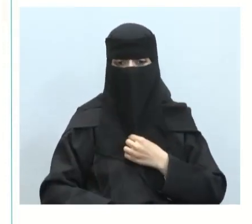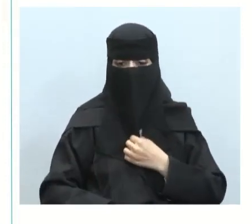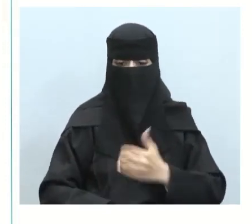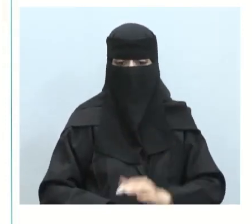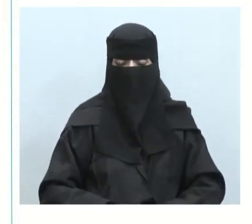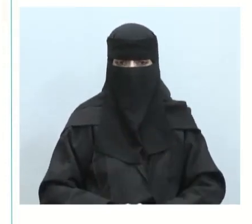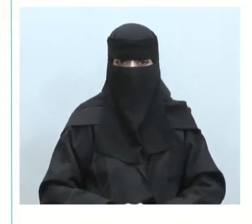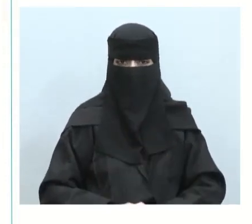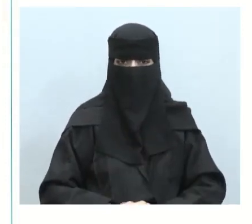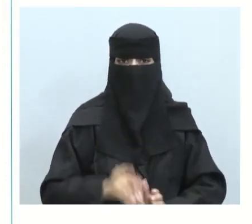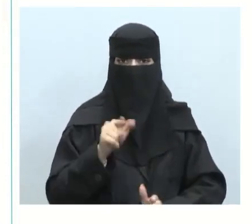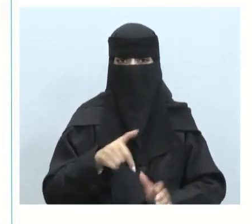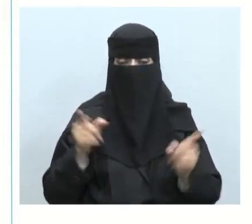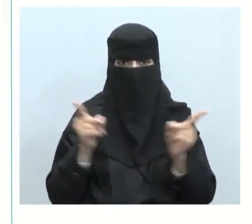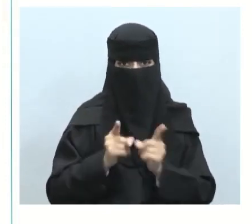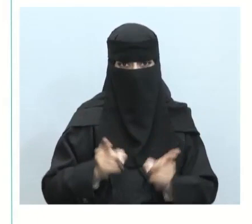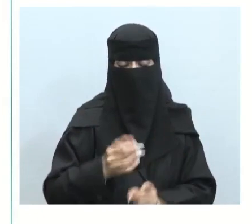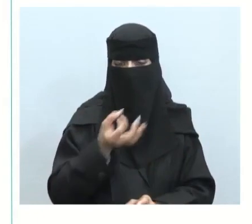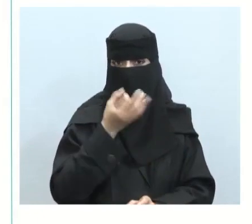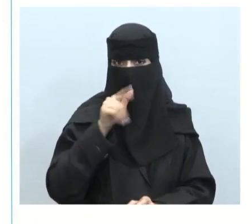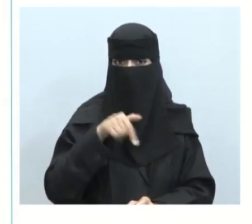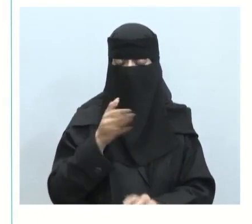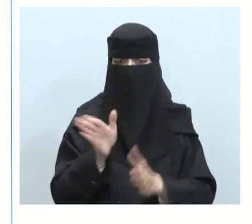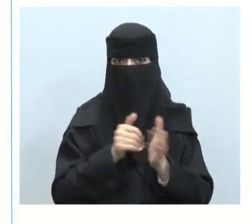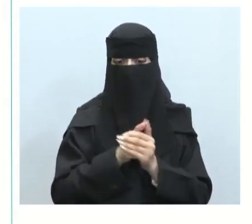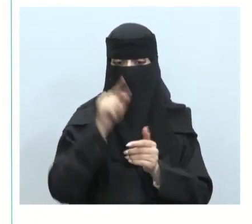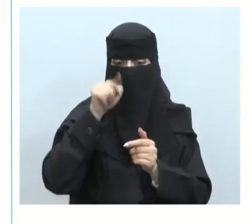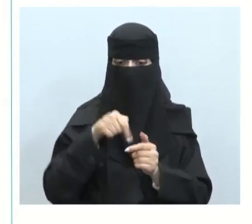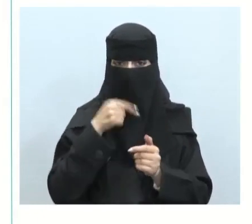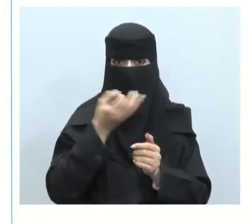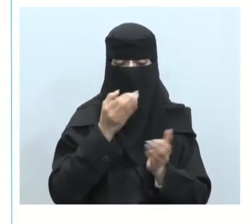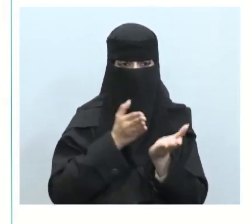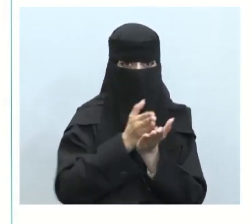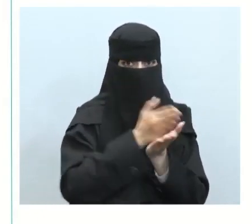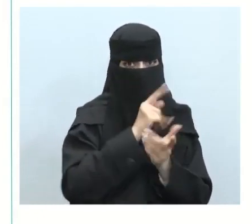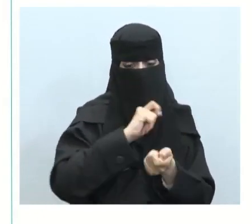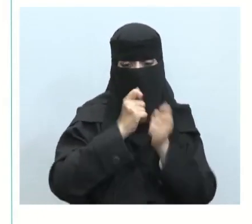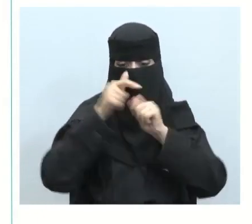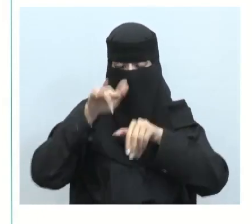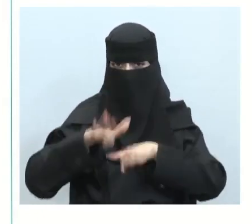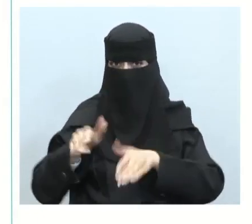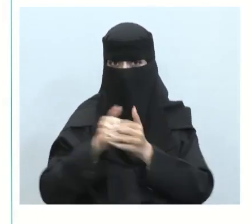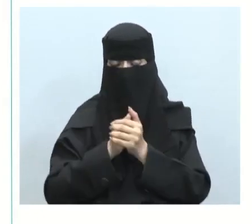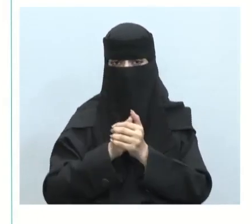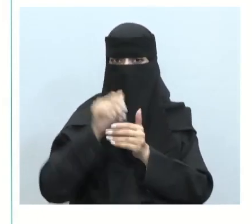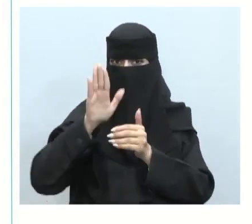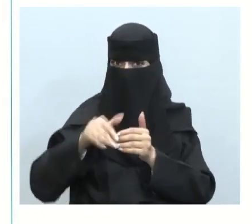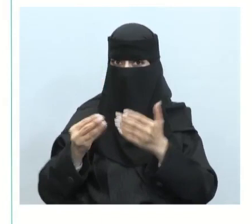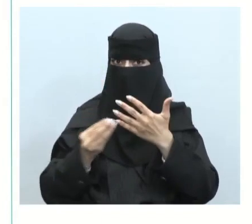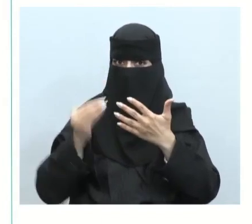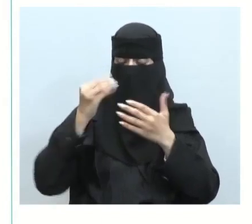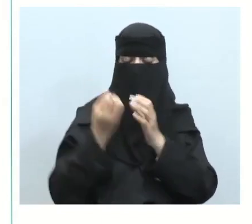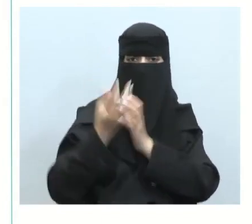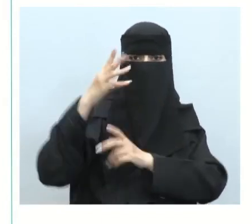وغيرها اذا ملخص حديثنا اليوم تحدثنا عن الاتجاهات المتغيره الاداره ذكرنا مررنا بثورات